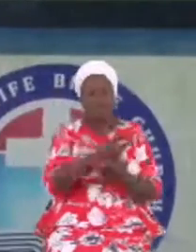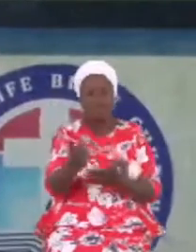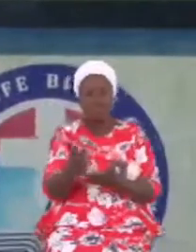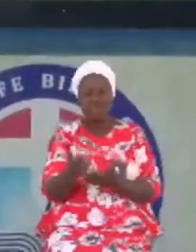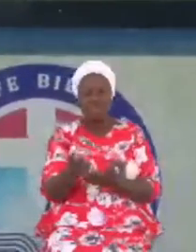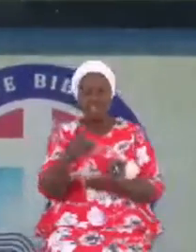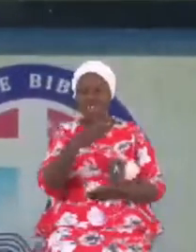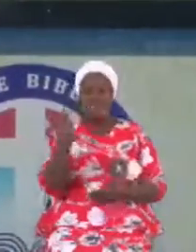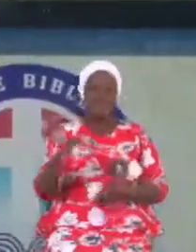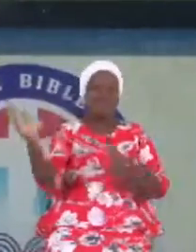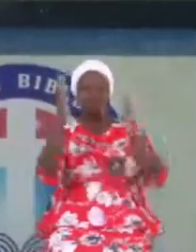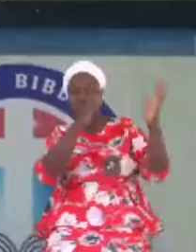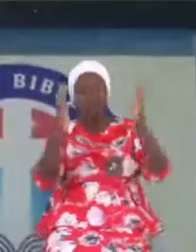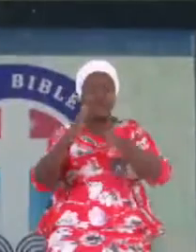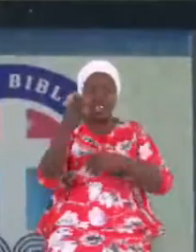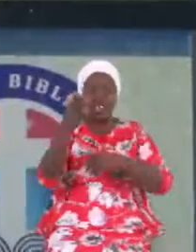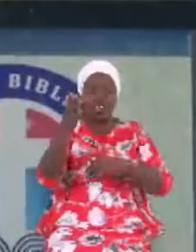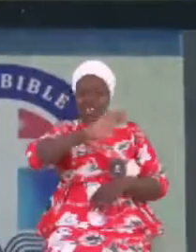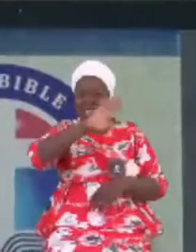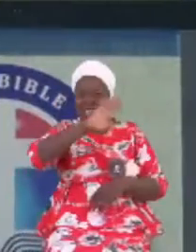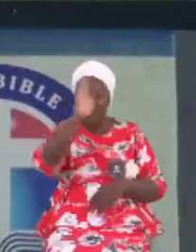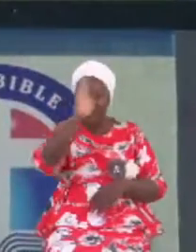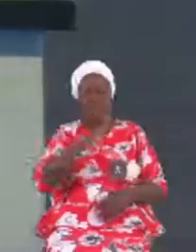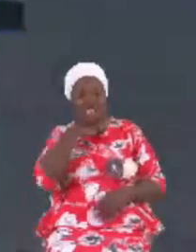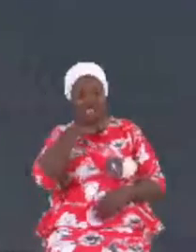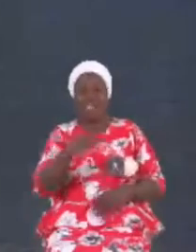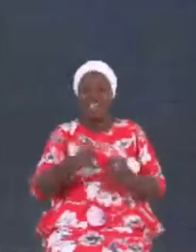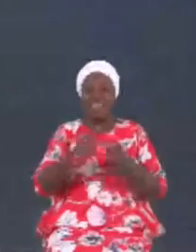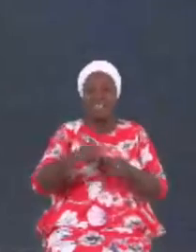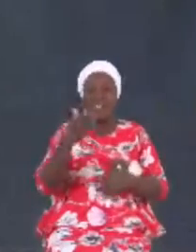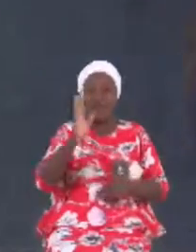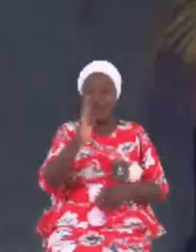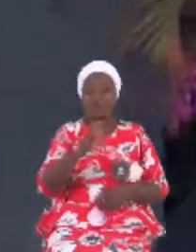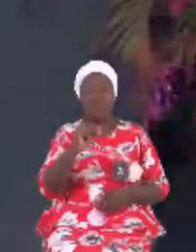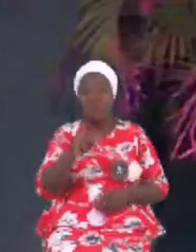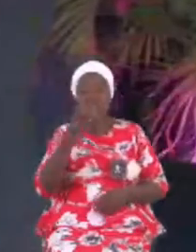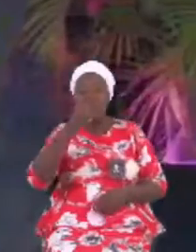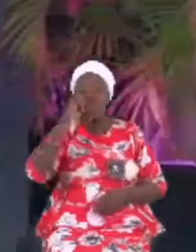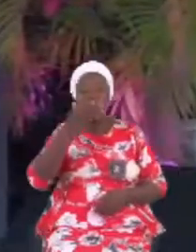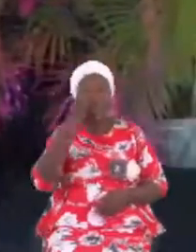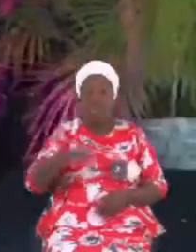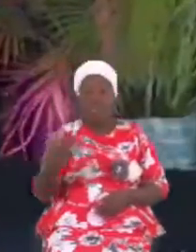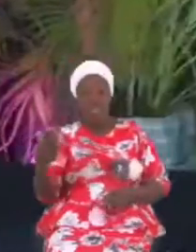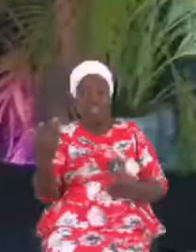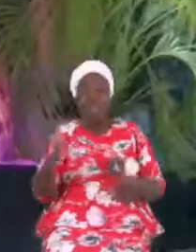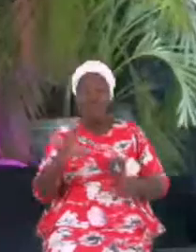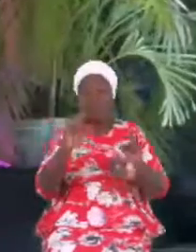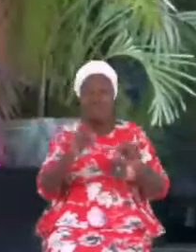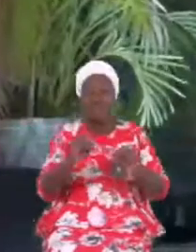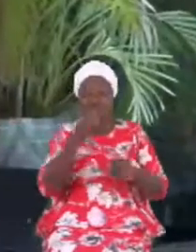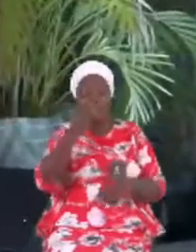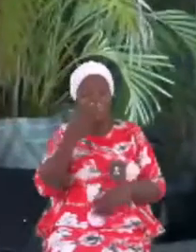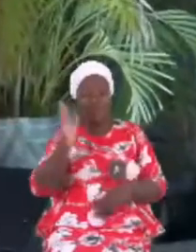de lestage. L'air là-bas ne sera jamais pollué. Et il n'y aura pas de crime là-bas. Il n'y aura pas d'insécurité